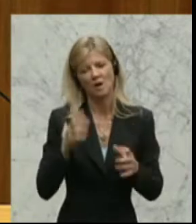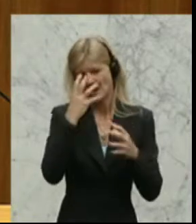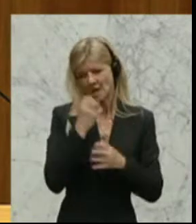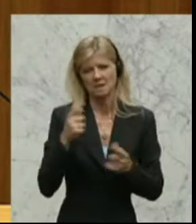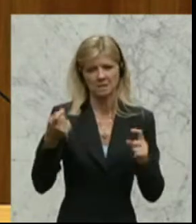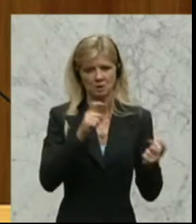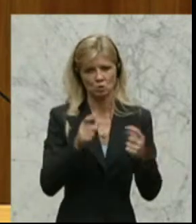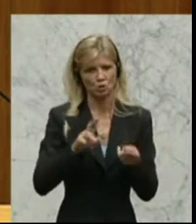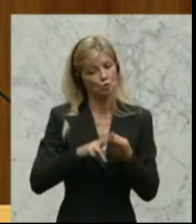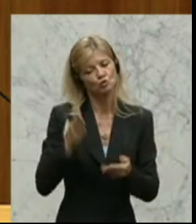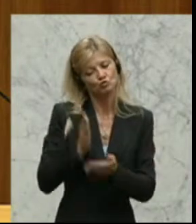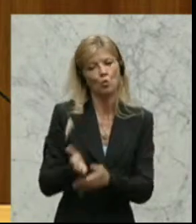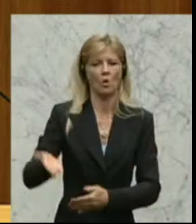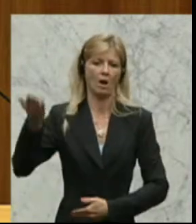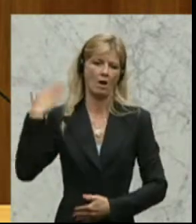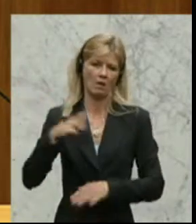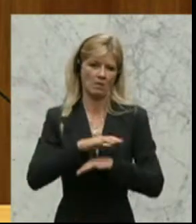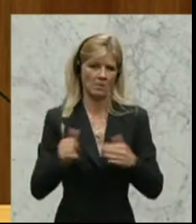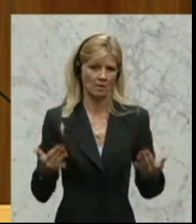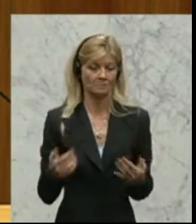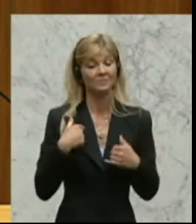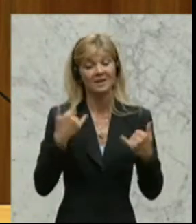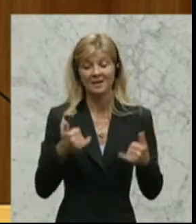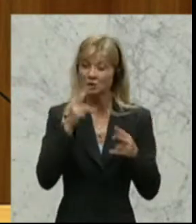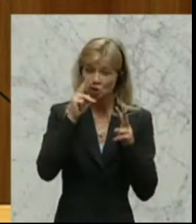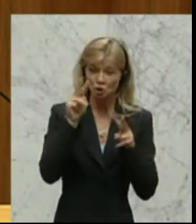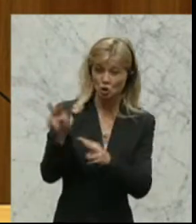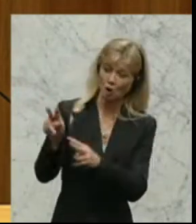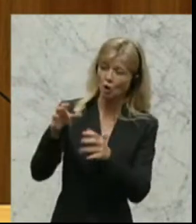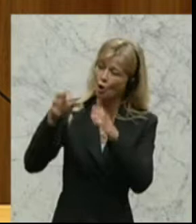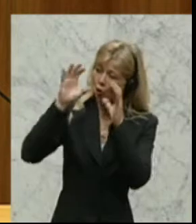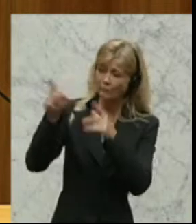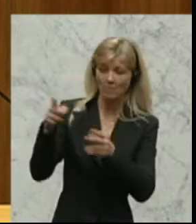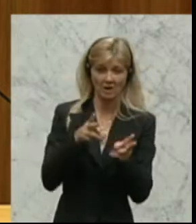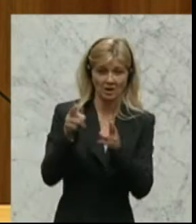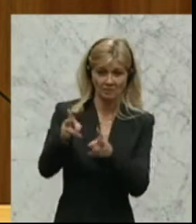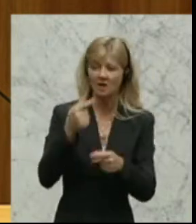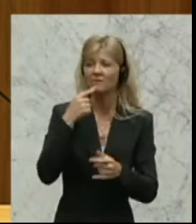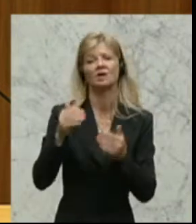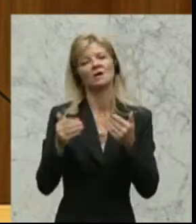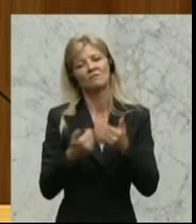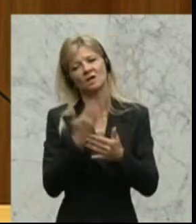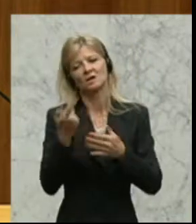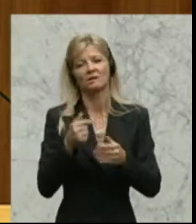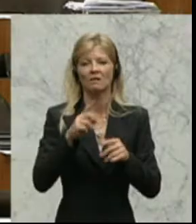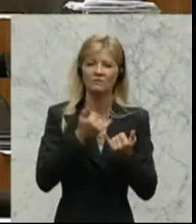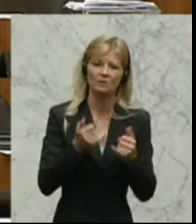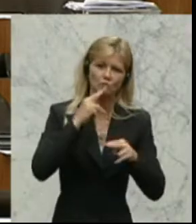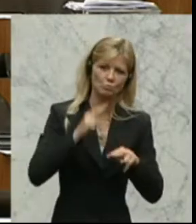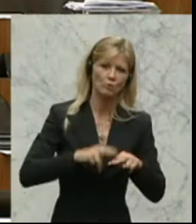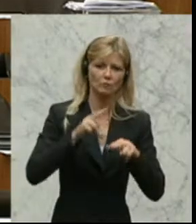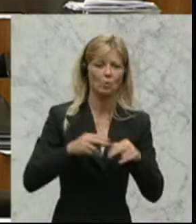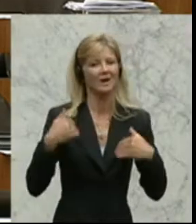jetzt ansehe, jetzt kommt wieder das Heilsversprechen, es wird ausgabenseitig, es werden die Reformen jetzt endlich in Angriff genommen, es